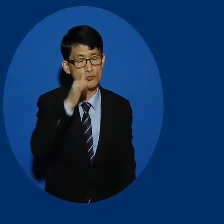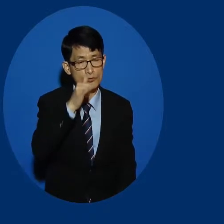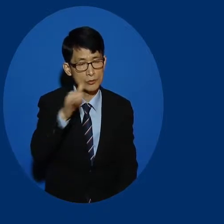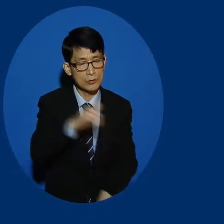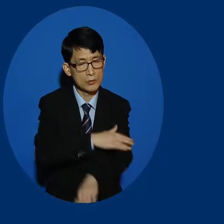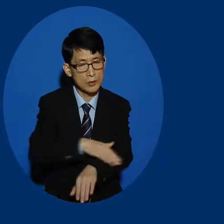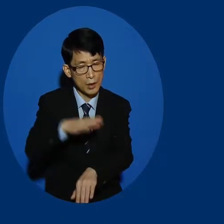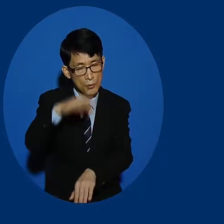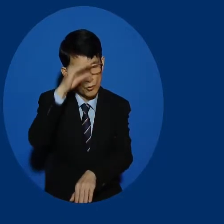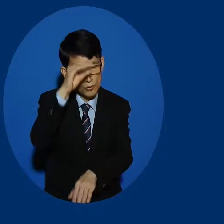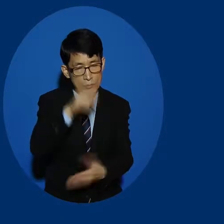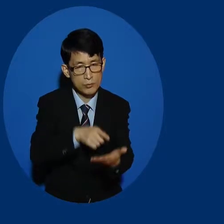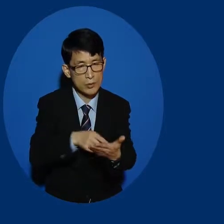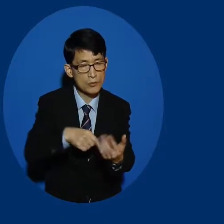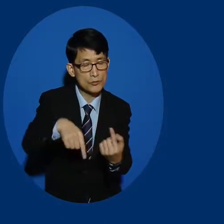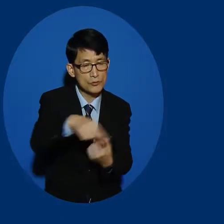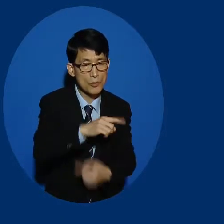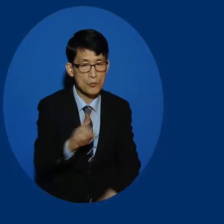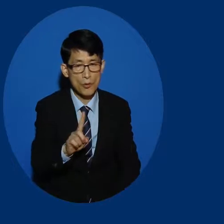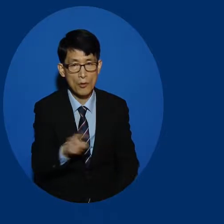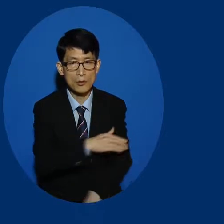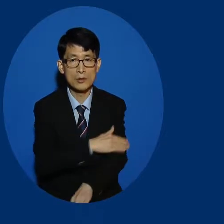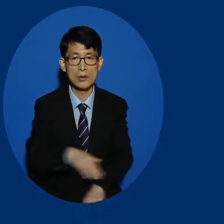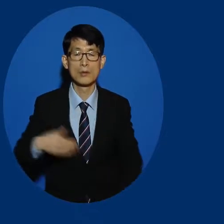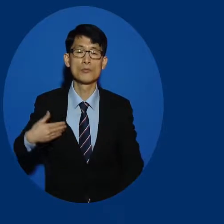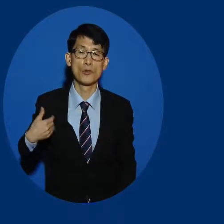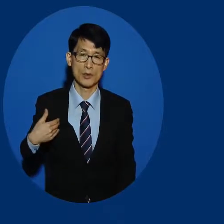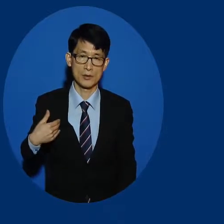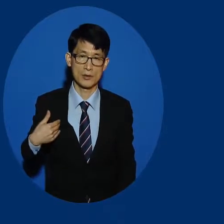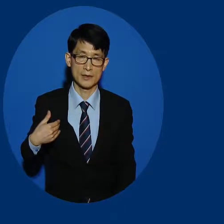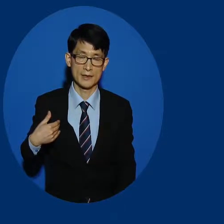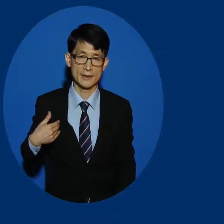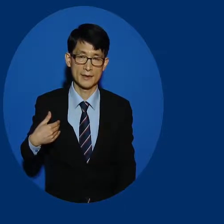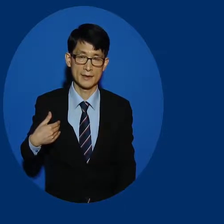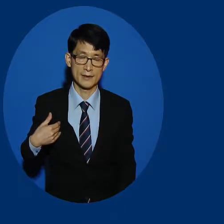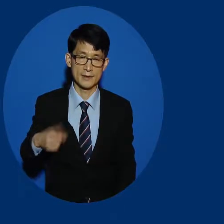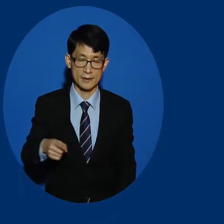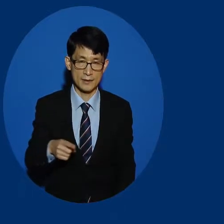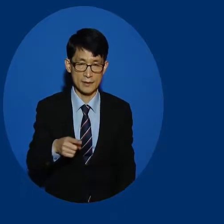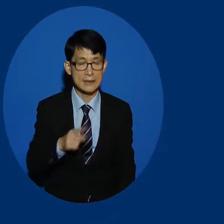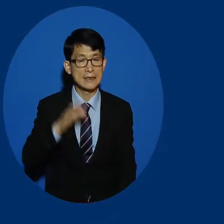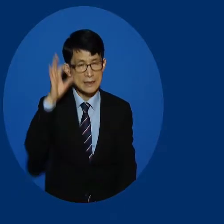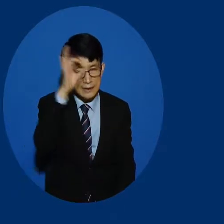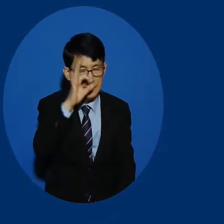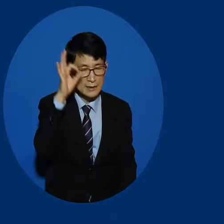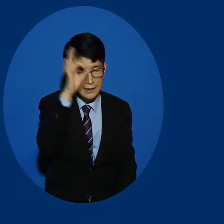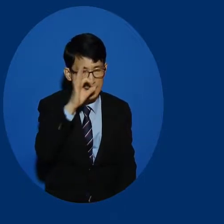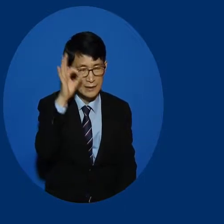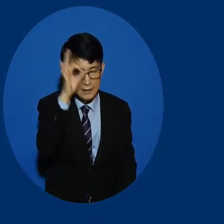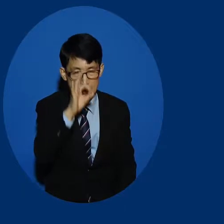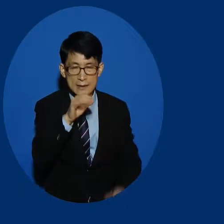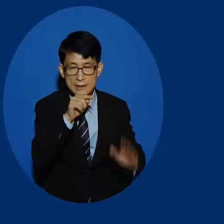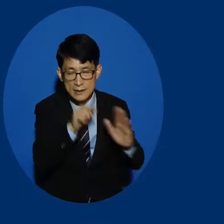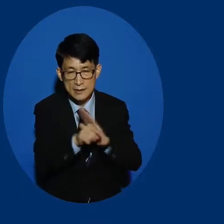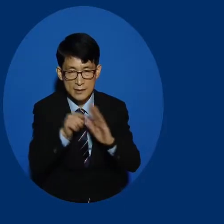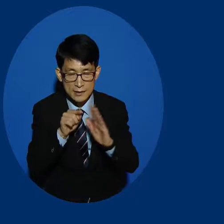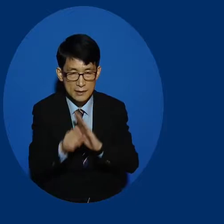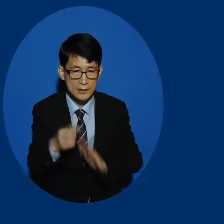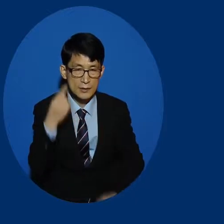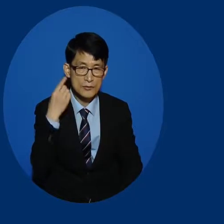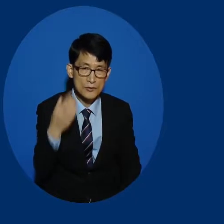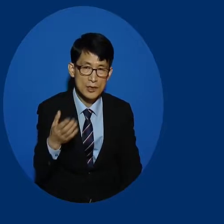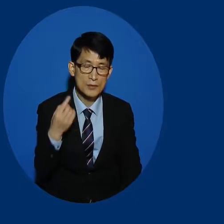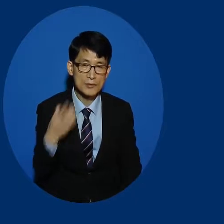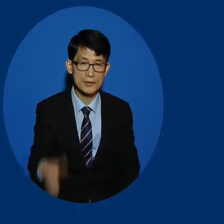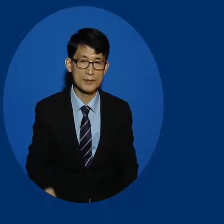그 이유가 뭔가 하고 현장을 찾아가다 보니 우리 사회복지사들이